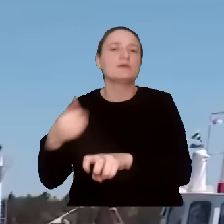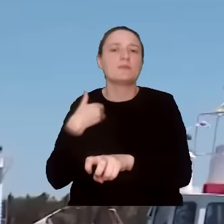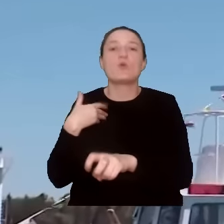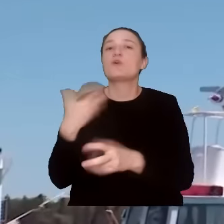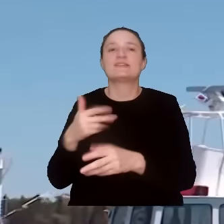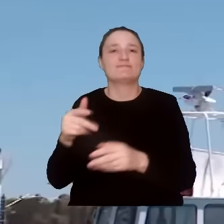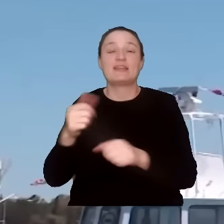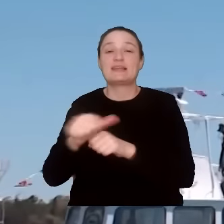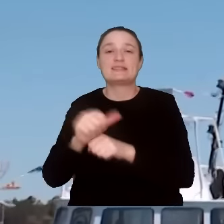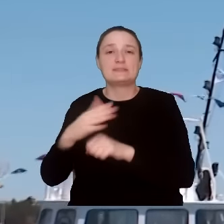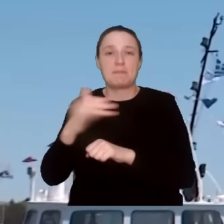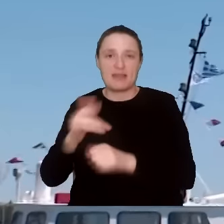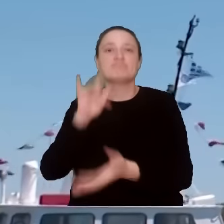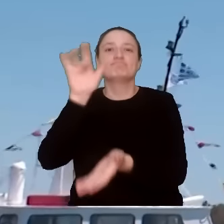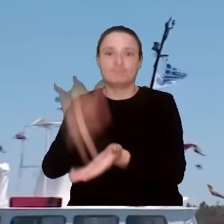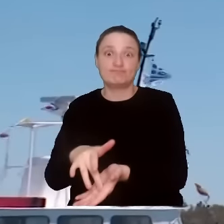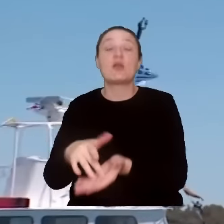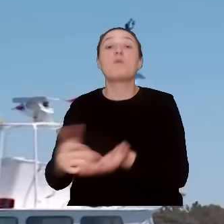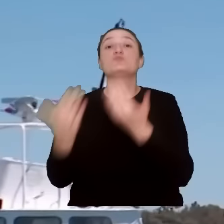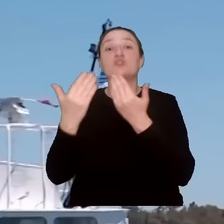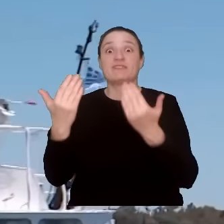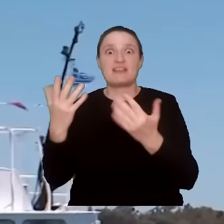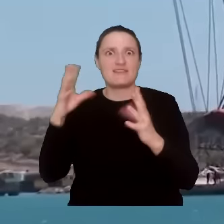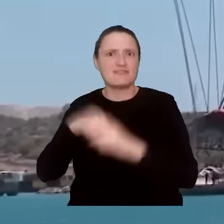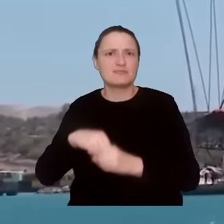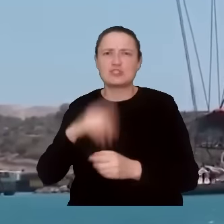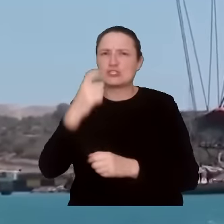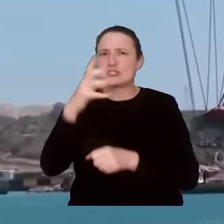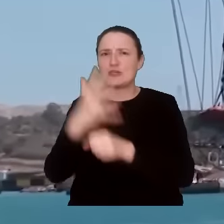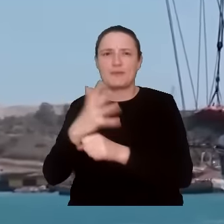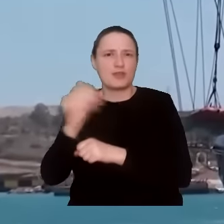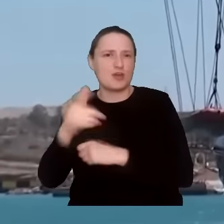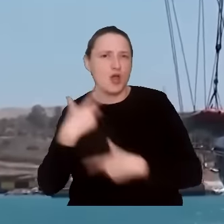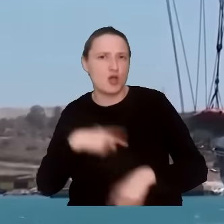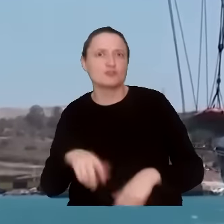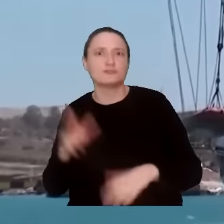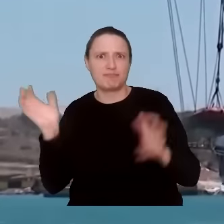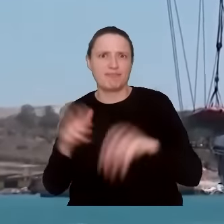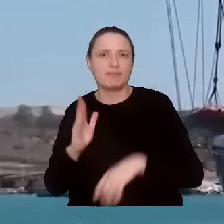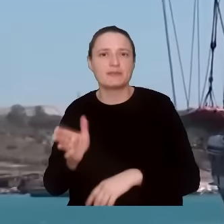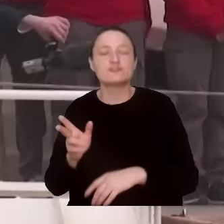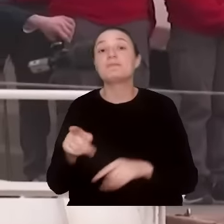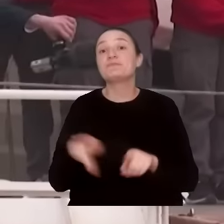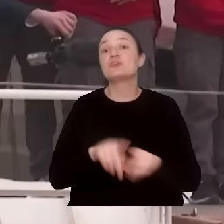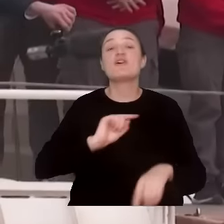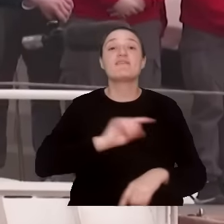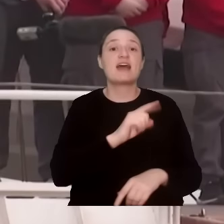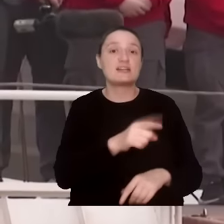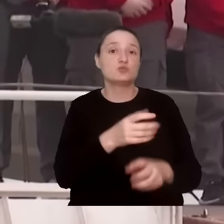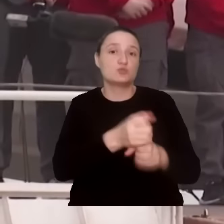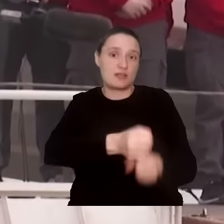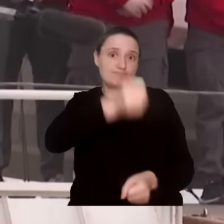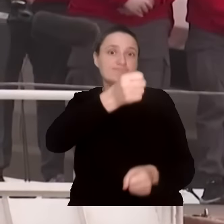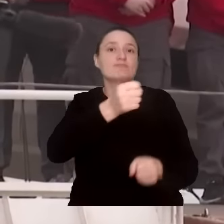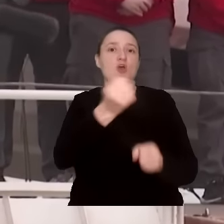maja. Szacuje się, że w ceremonii powitania weźmie udział blisko 150 tysięcy osób. Tego samego dnia rozpocznie się francuska sztafeta z płomieniem olimpijskim,